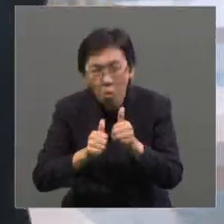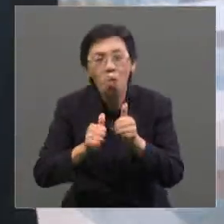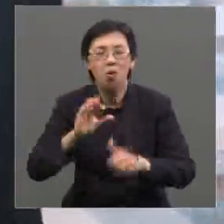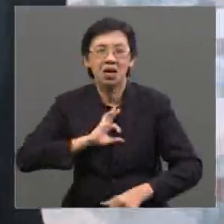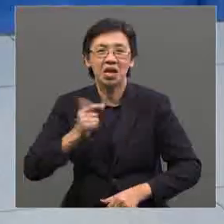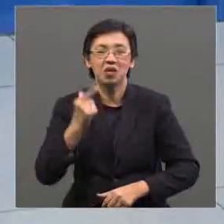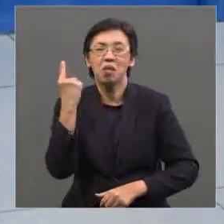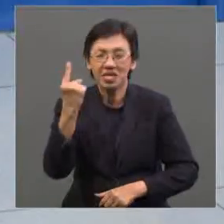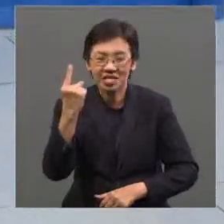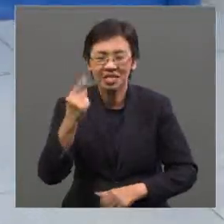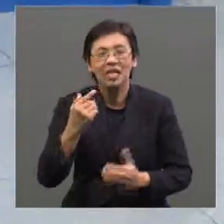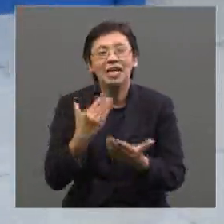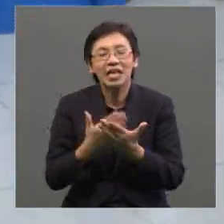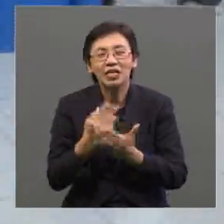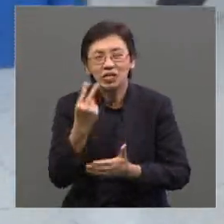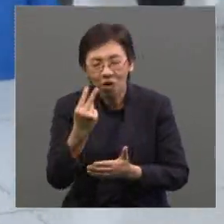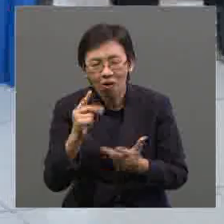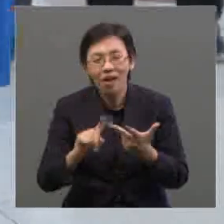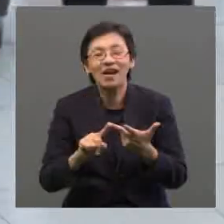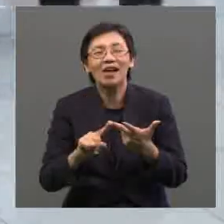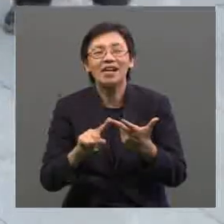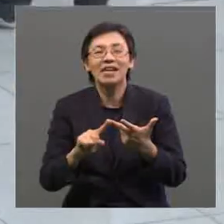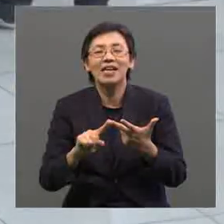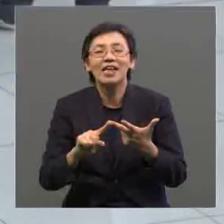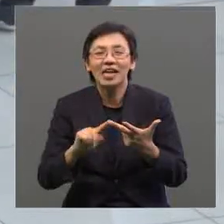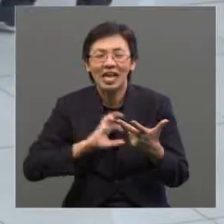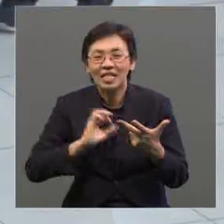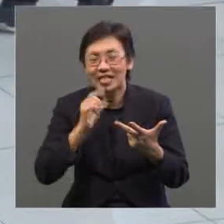1เหรียญทอง2เหรียญเงินกับอีก1เหรียญทองแดงครับ